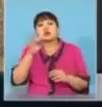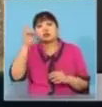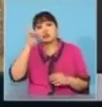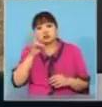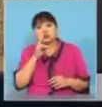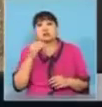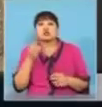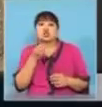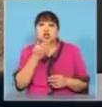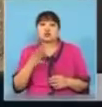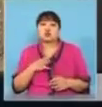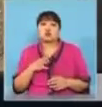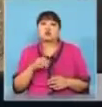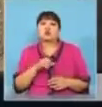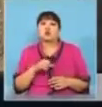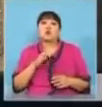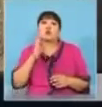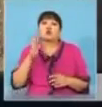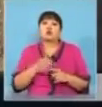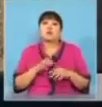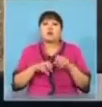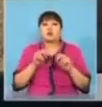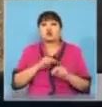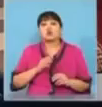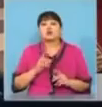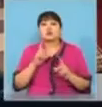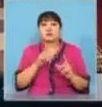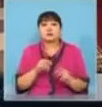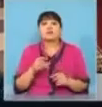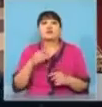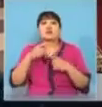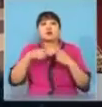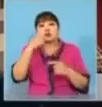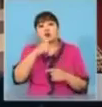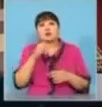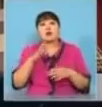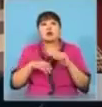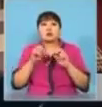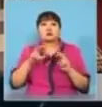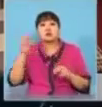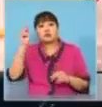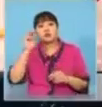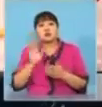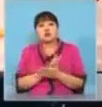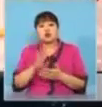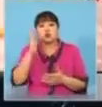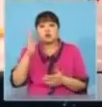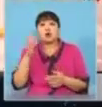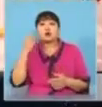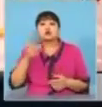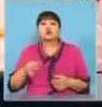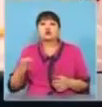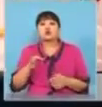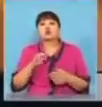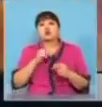Қазақстанға жақсы болып, өздері болашақта сол мамандығымен жұмыс жасап жатыр. Келесі жылдан бастап кәсіптік техникалық білім алу тегін болмақ. Ақтөбе